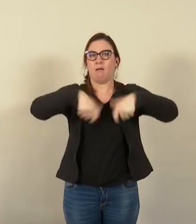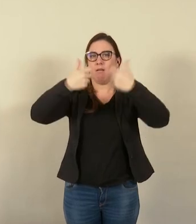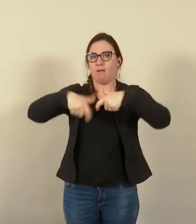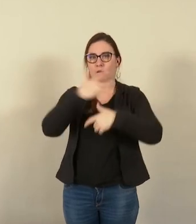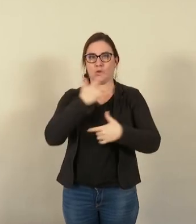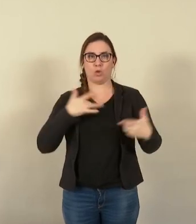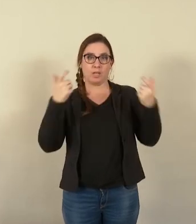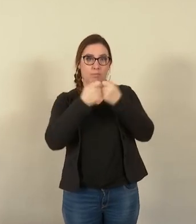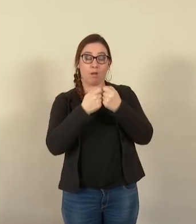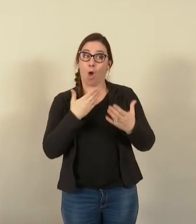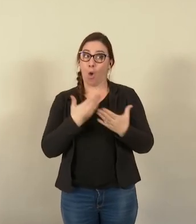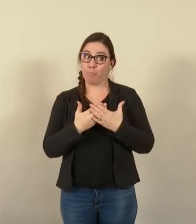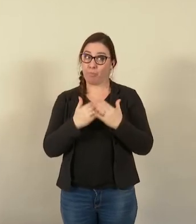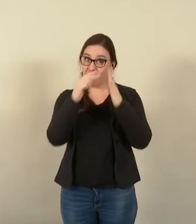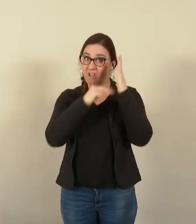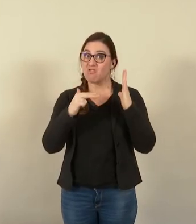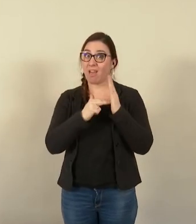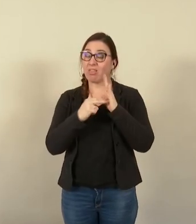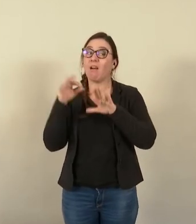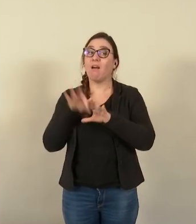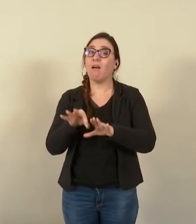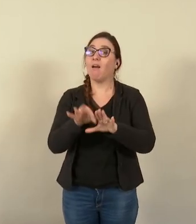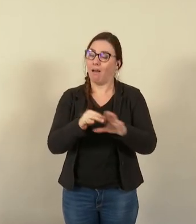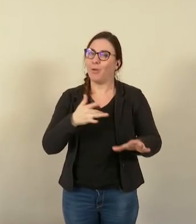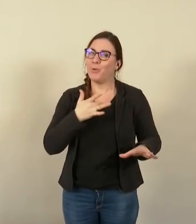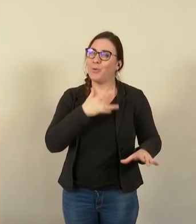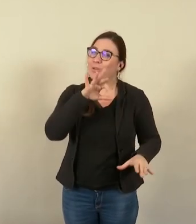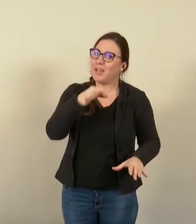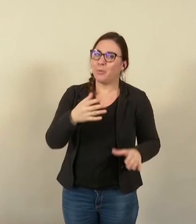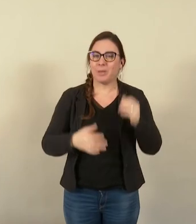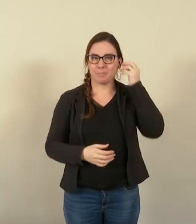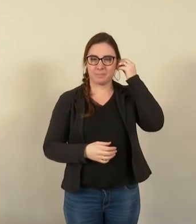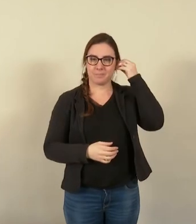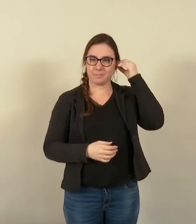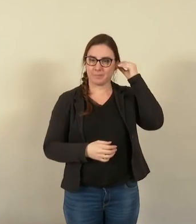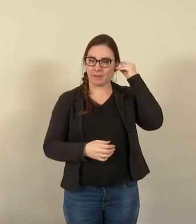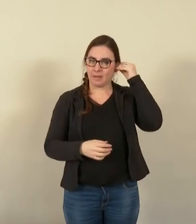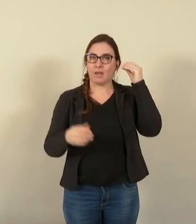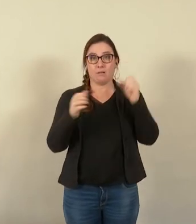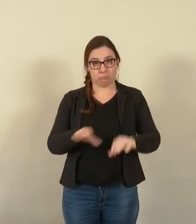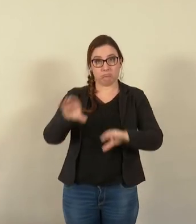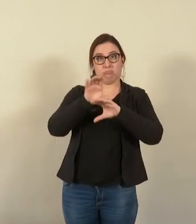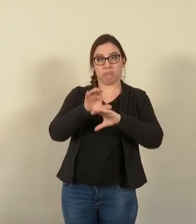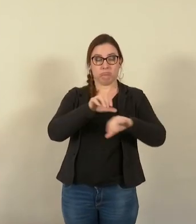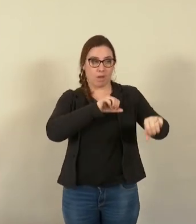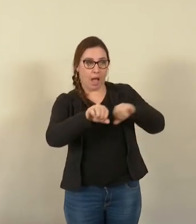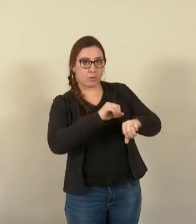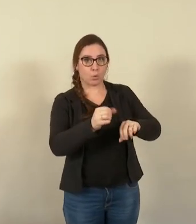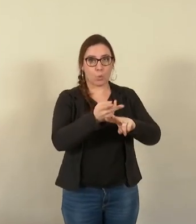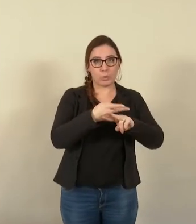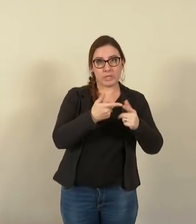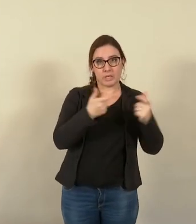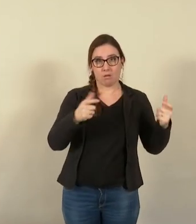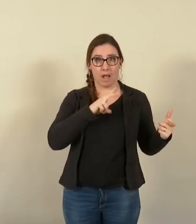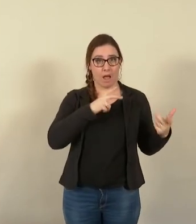à la santé preuve que les chartes ont aussi finalement un intérêt à un moment ou à un autre et vient en complément d'actions et d'outils déjà